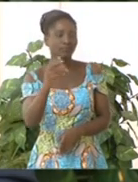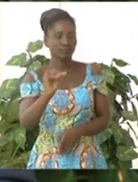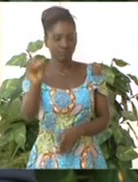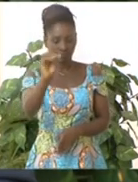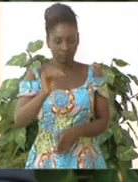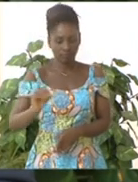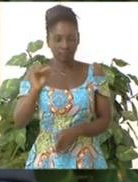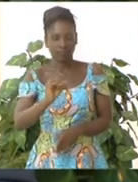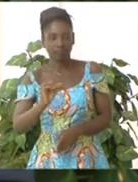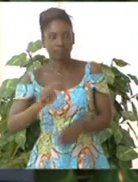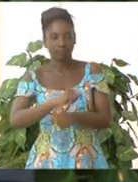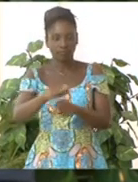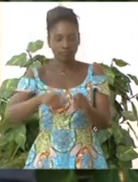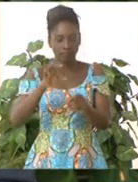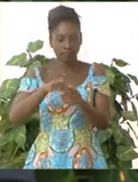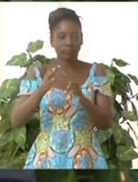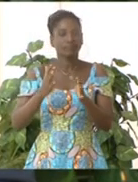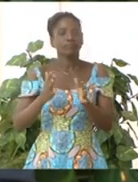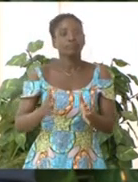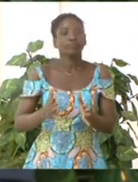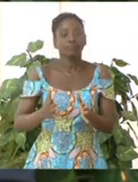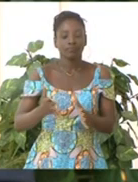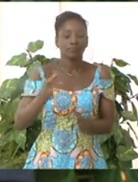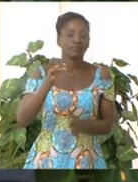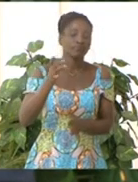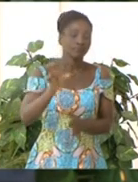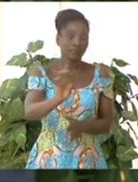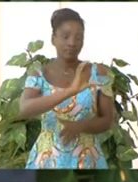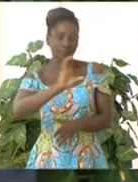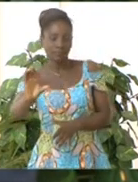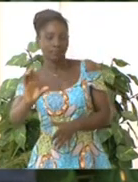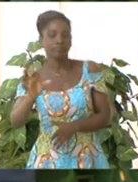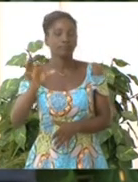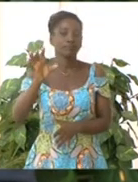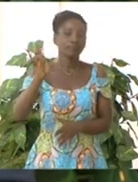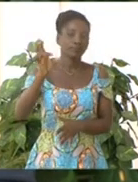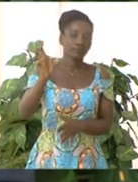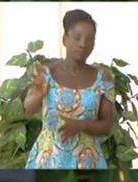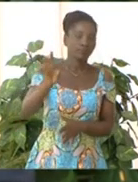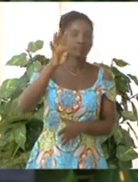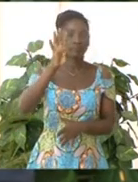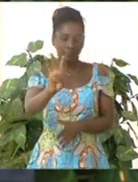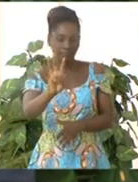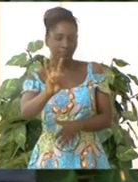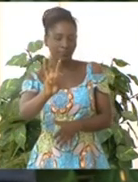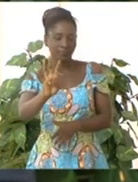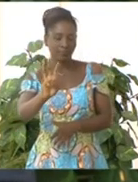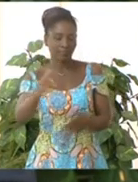suffrages exprimés 774 ont obtenu